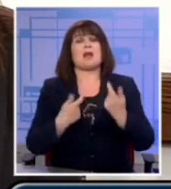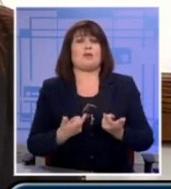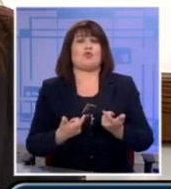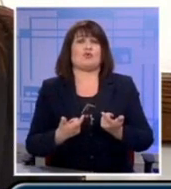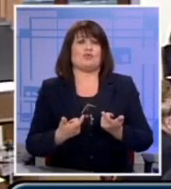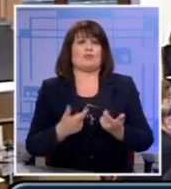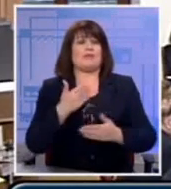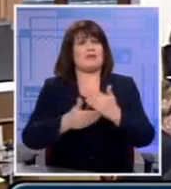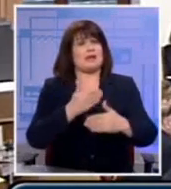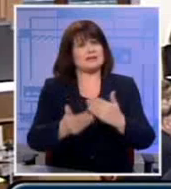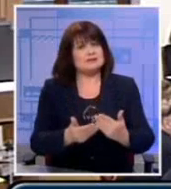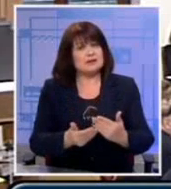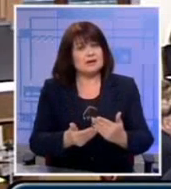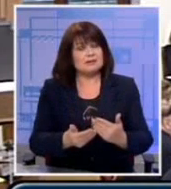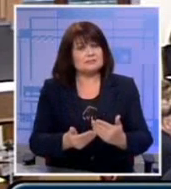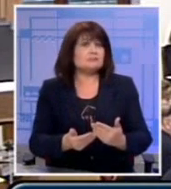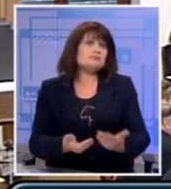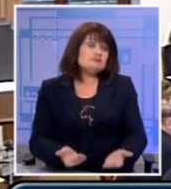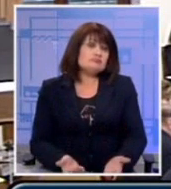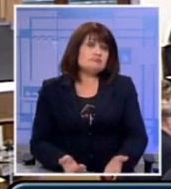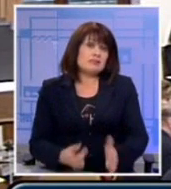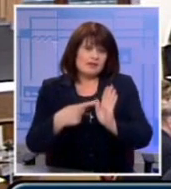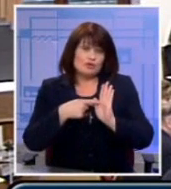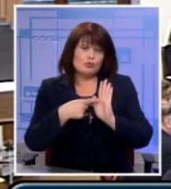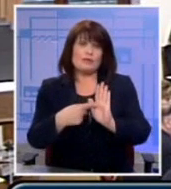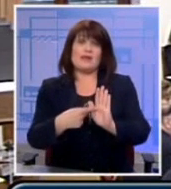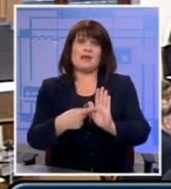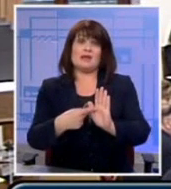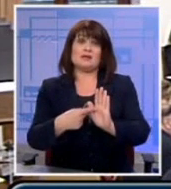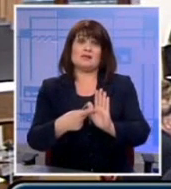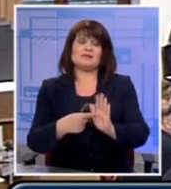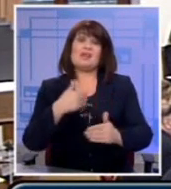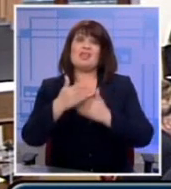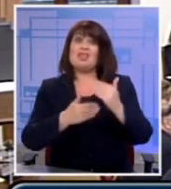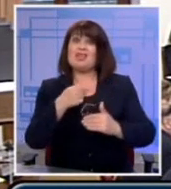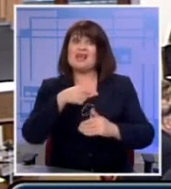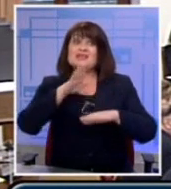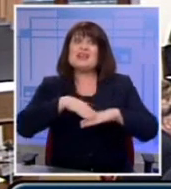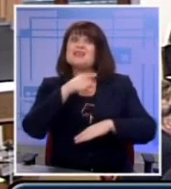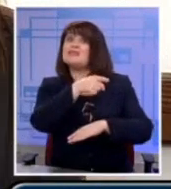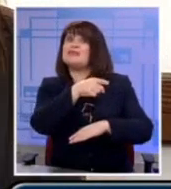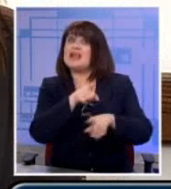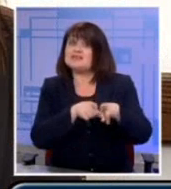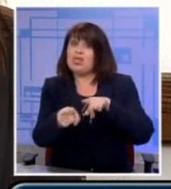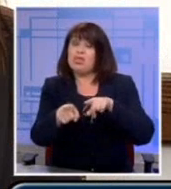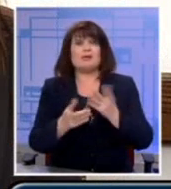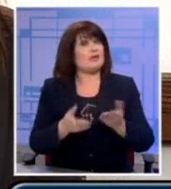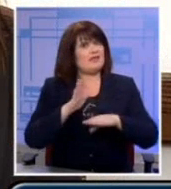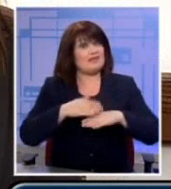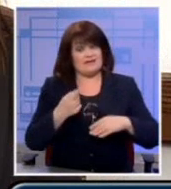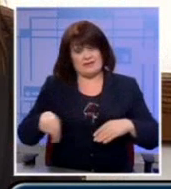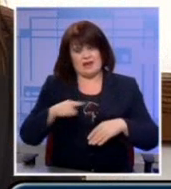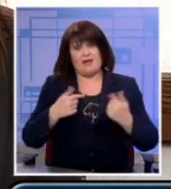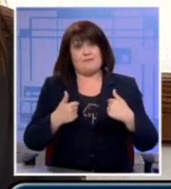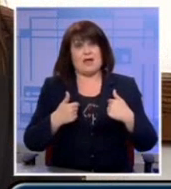Η διαδικασία, η εντύπωση η οποία δημιουργείται, αν εκτρέπεται η διαδικασία, είναι, εκτρέπεται εξαιτία σας. Η εντύπωση που δημιουργείται, εγώ